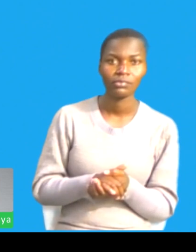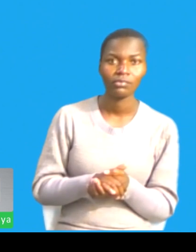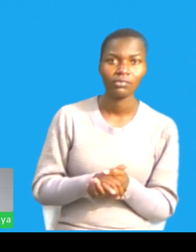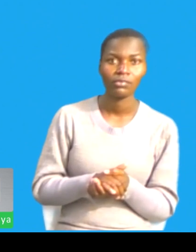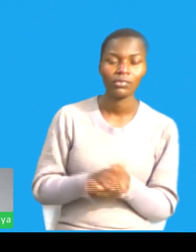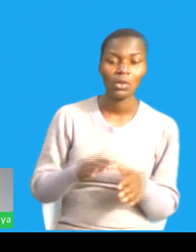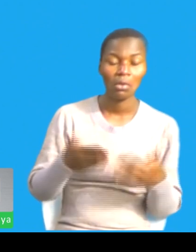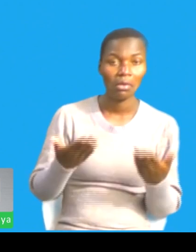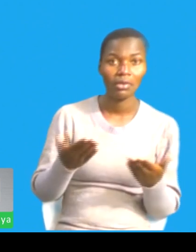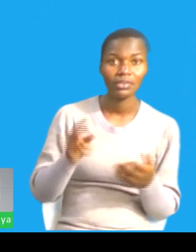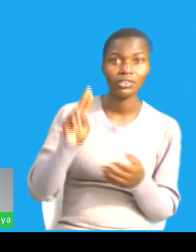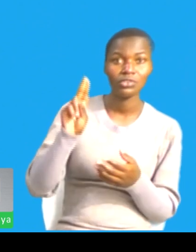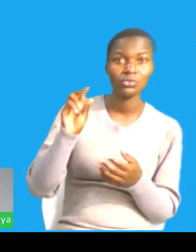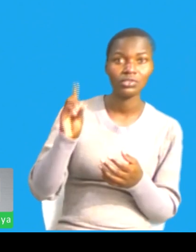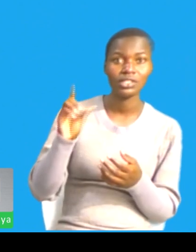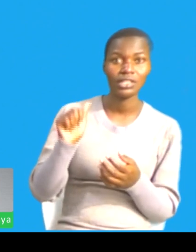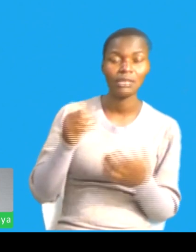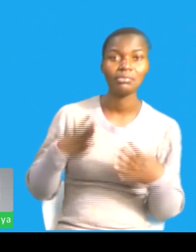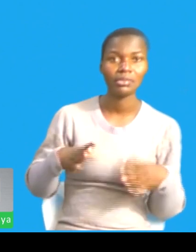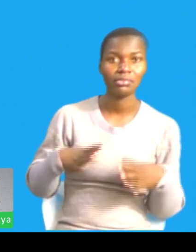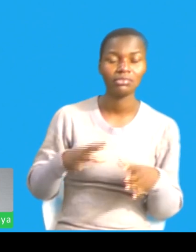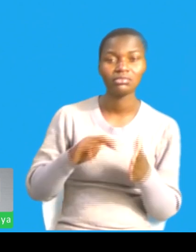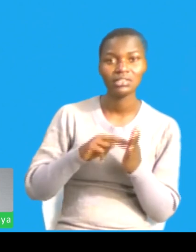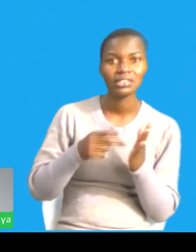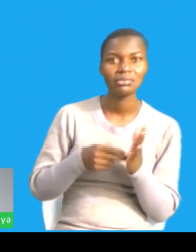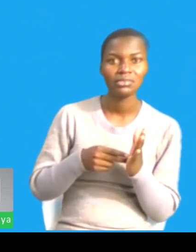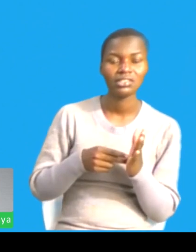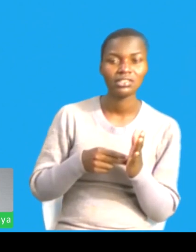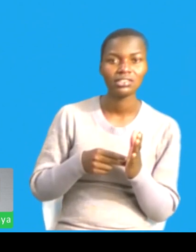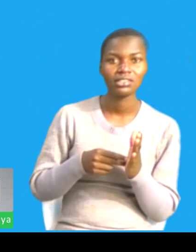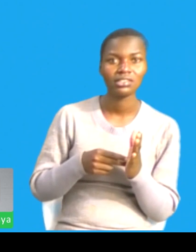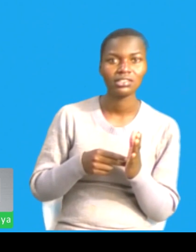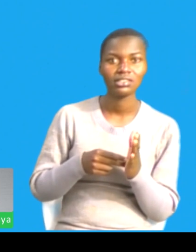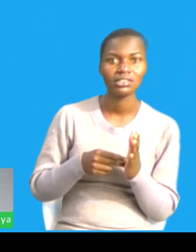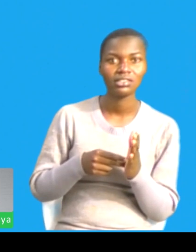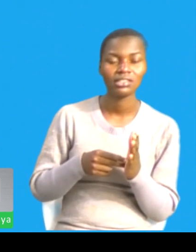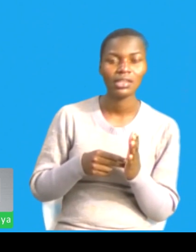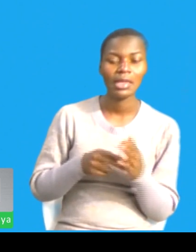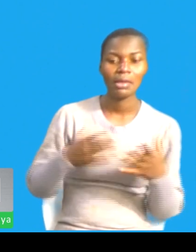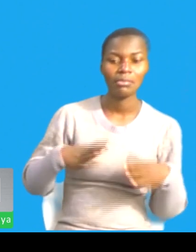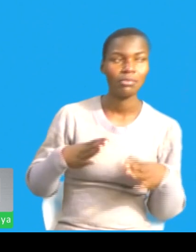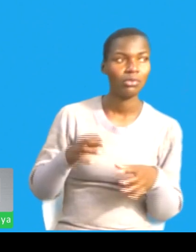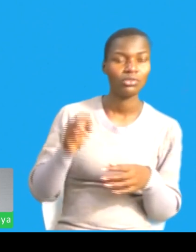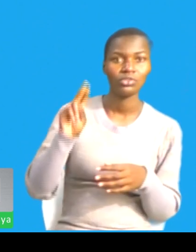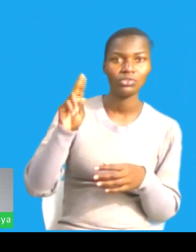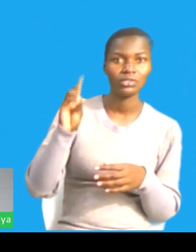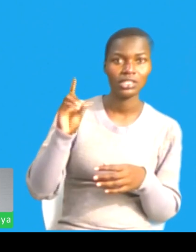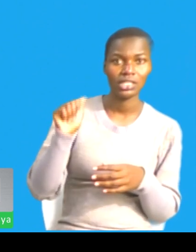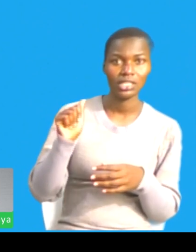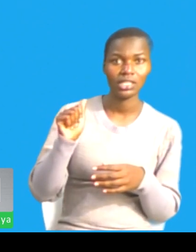walikuwa UDA? Right. Then it means that a small figure, kwa sababu wale wako UDA, kuna wale ni wakubwa